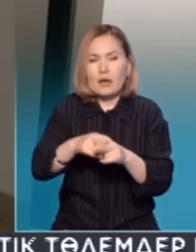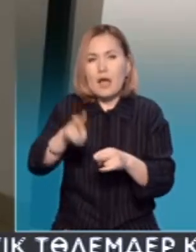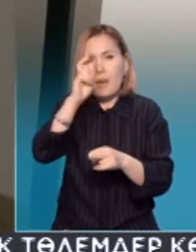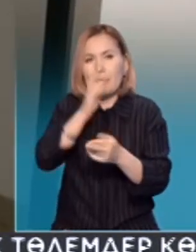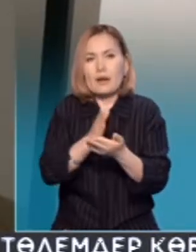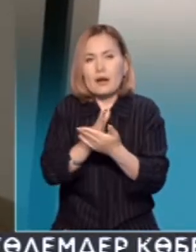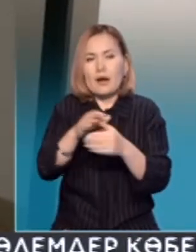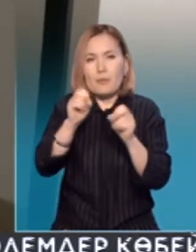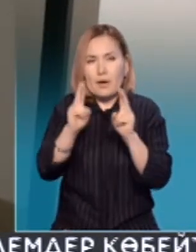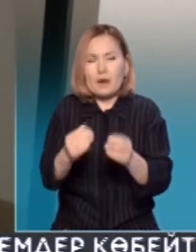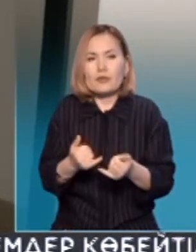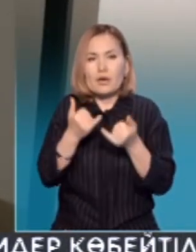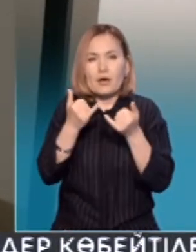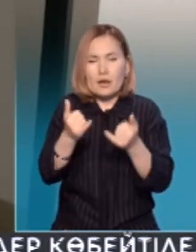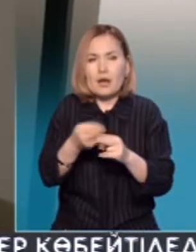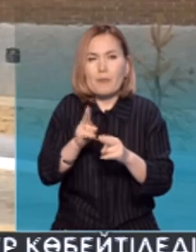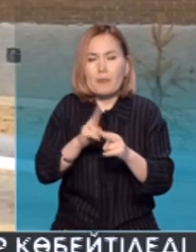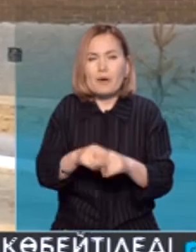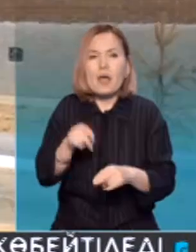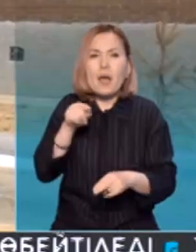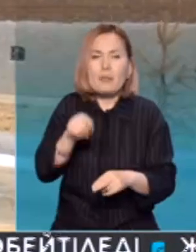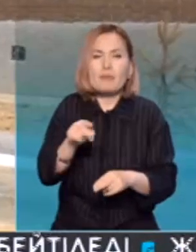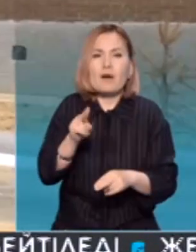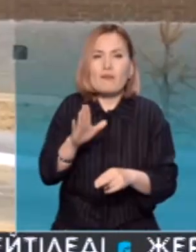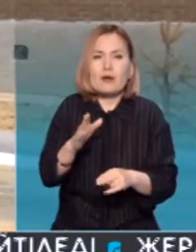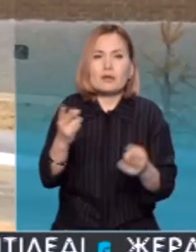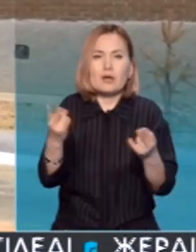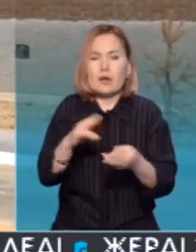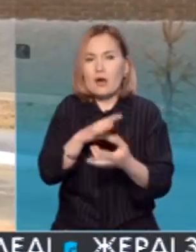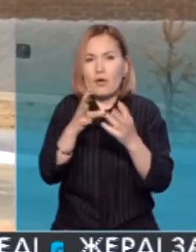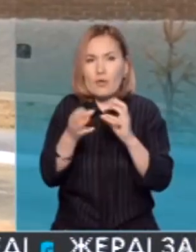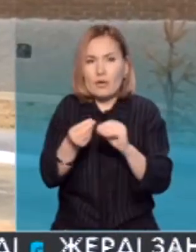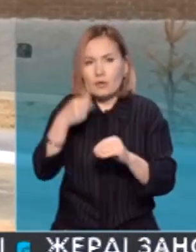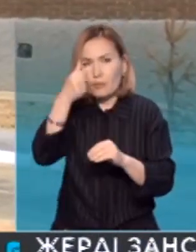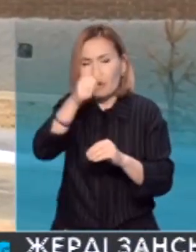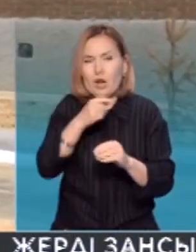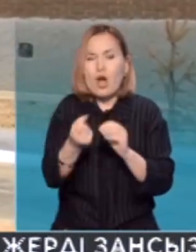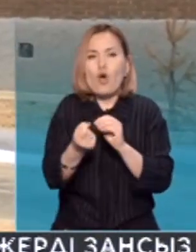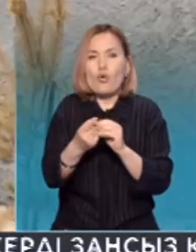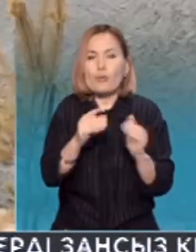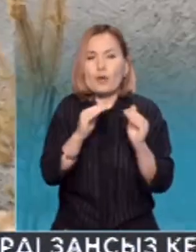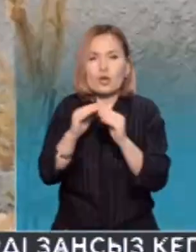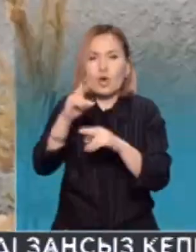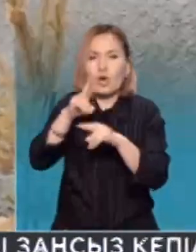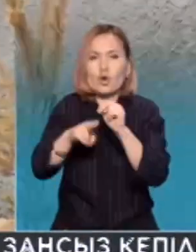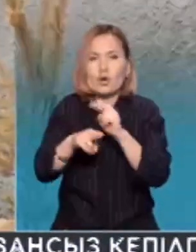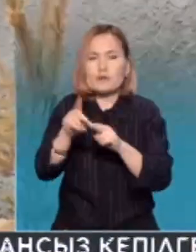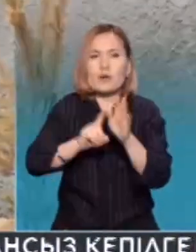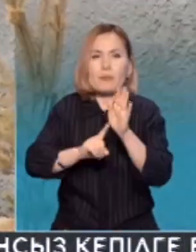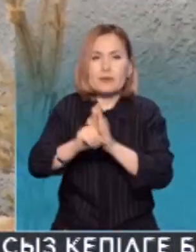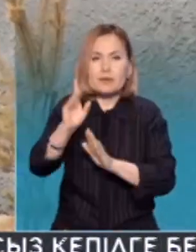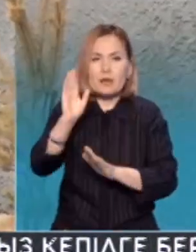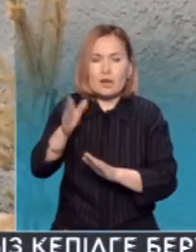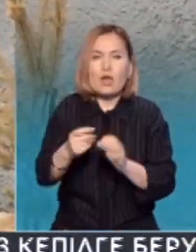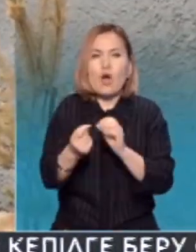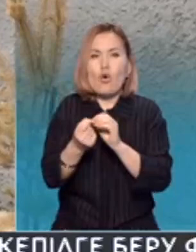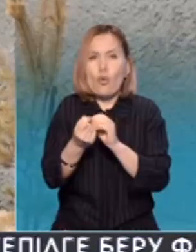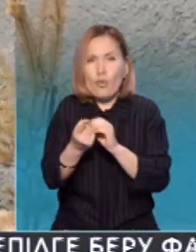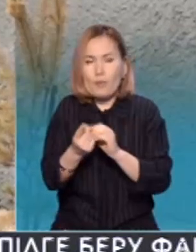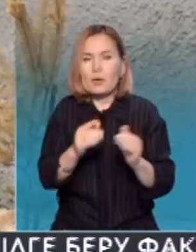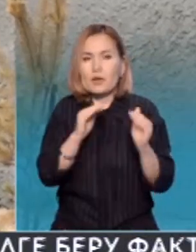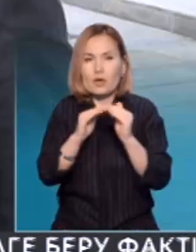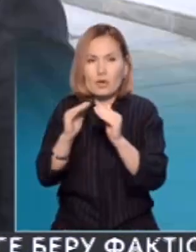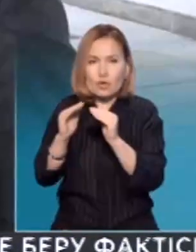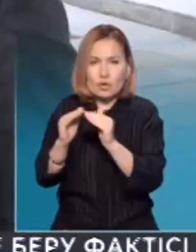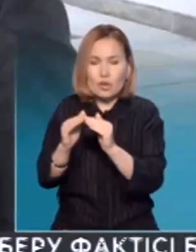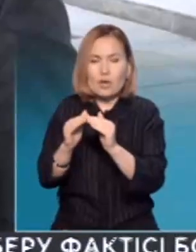мемлекеттік қызметкерлер үшін бастапқы сан бойынша 1000-дай пәтер керек. Олар үшін биыл 11 үйдің құрылысы басталады. Жалпы 11 үйдің несі